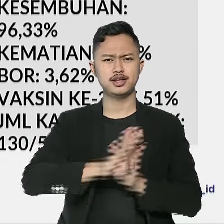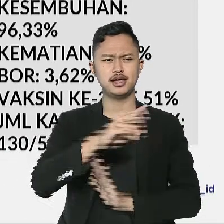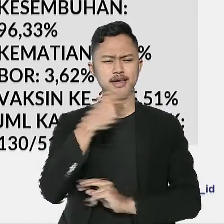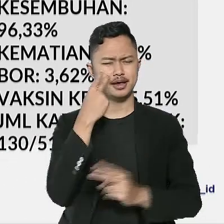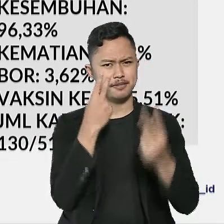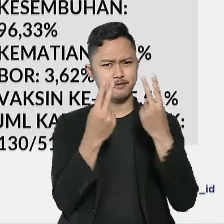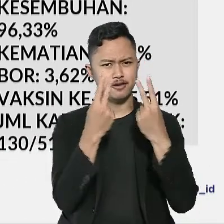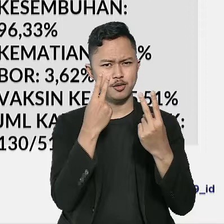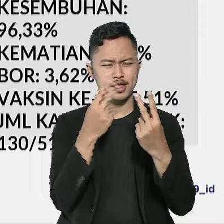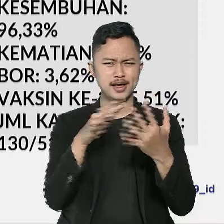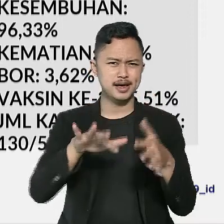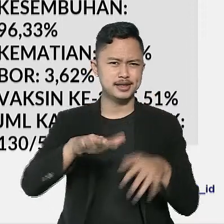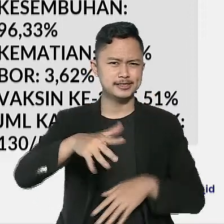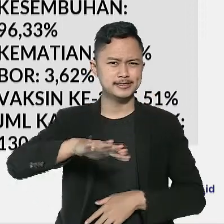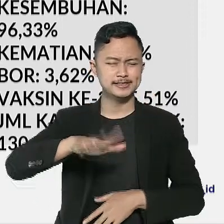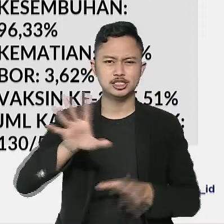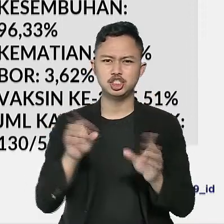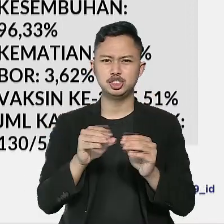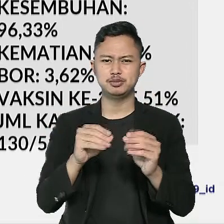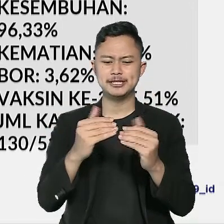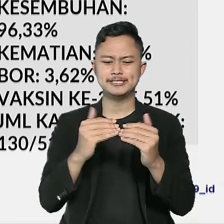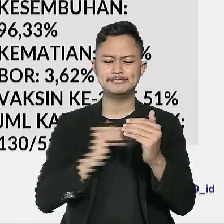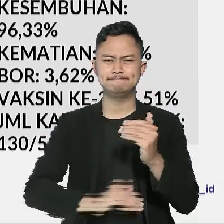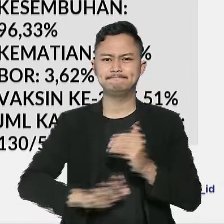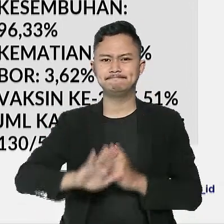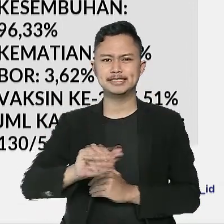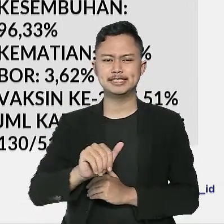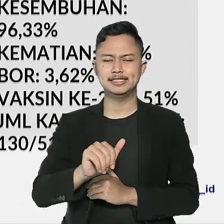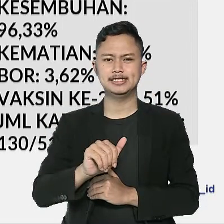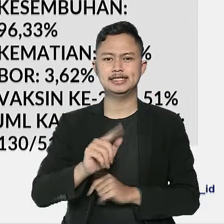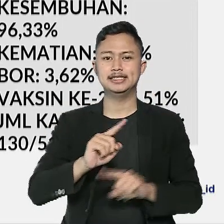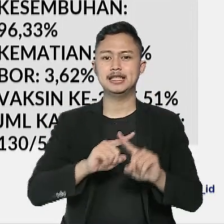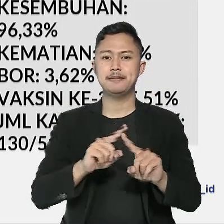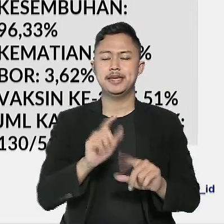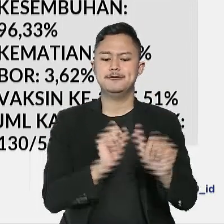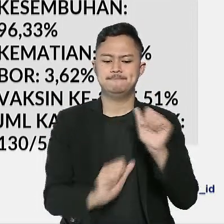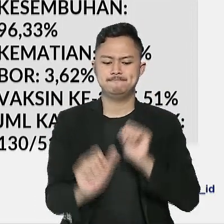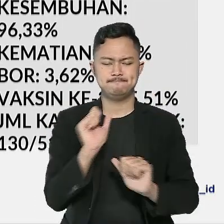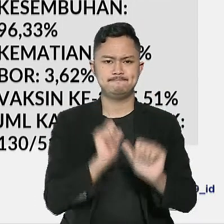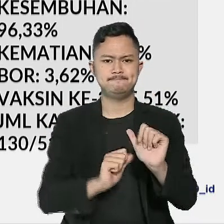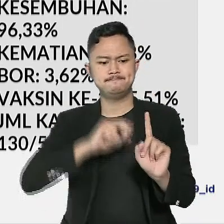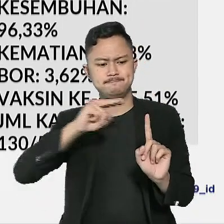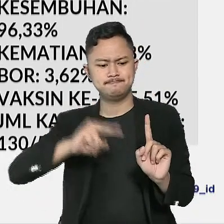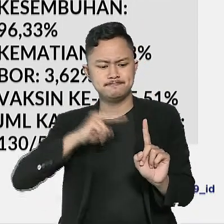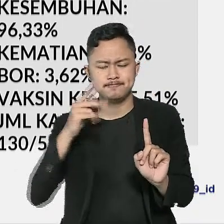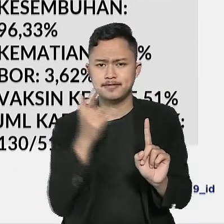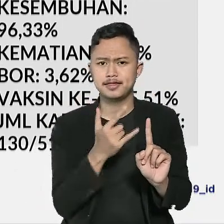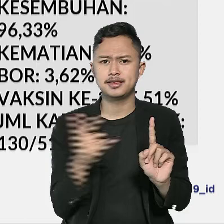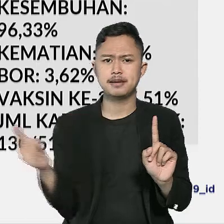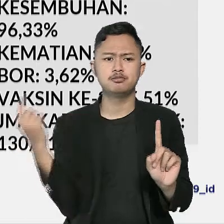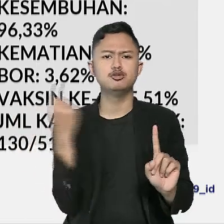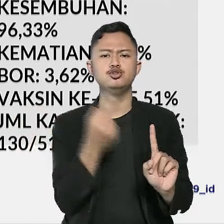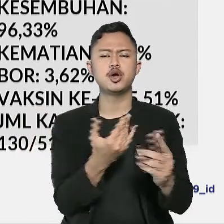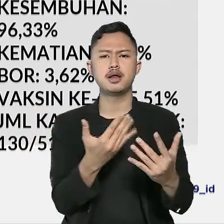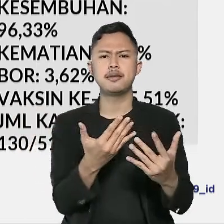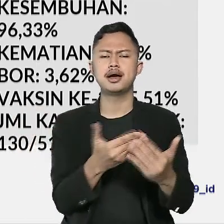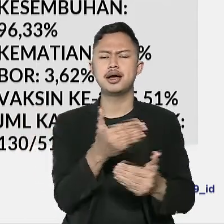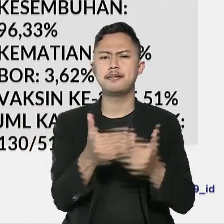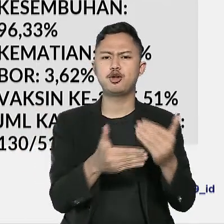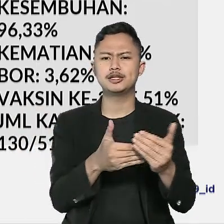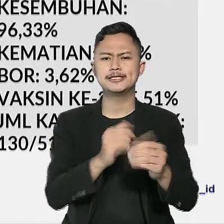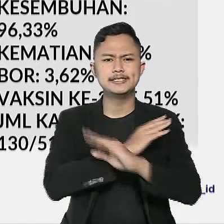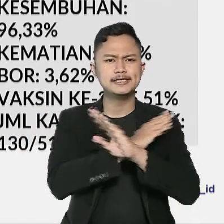terlihat masih rendah. Namun, pergerakan ini harus terus dipantau untuk dilakukan mitigasi